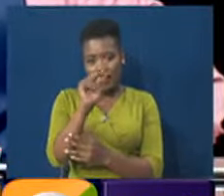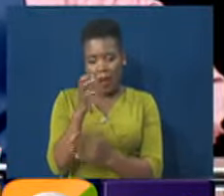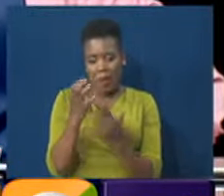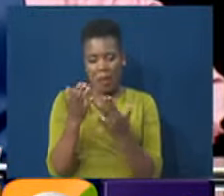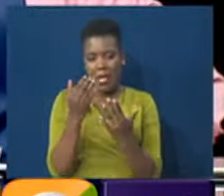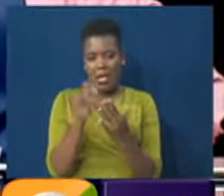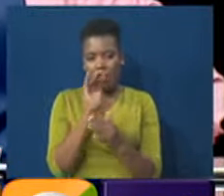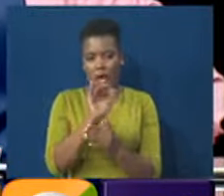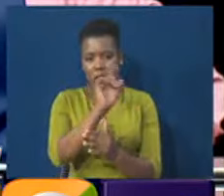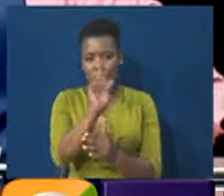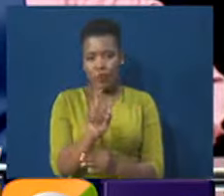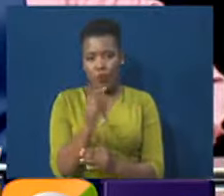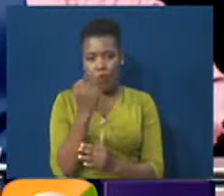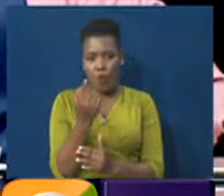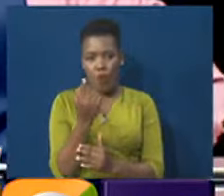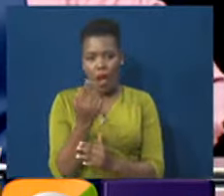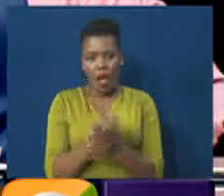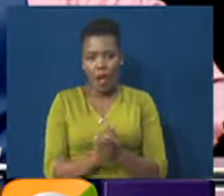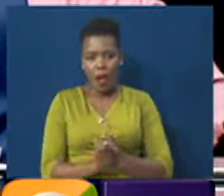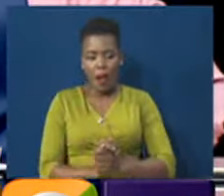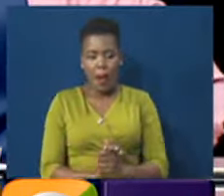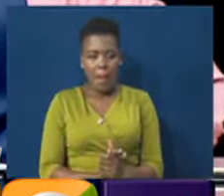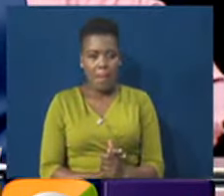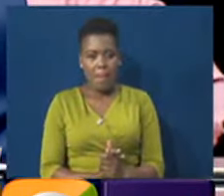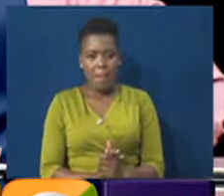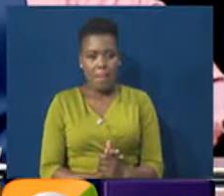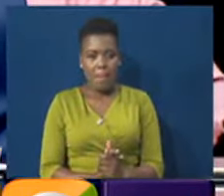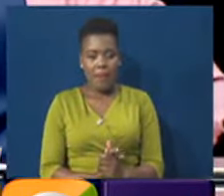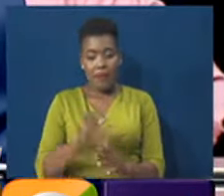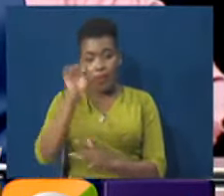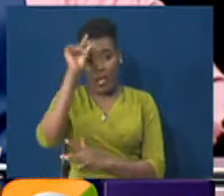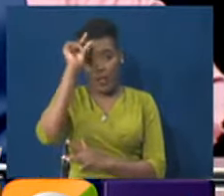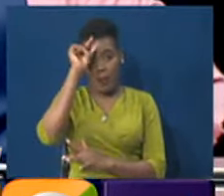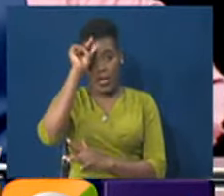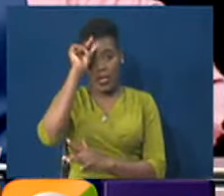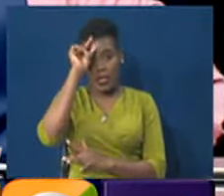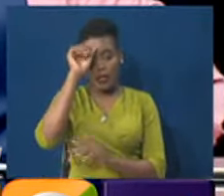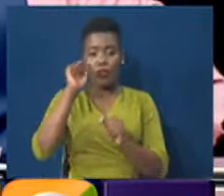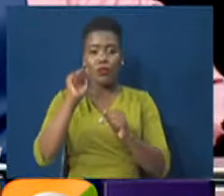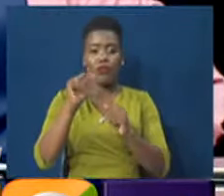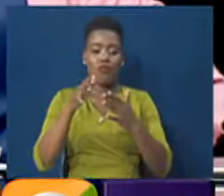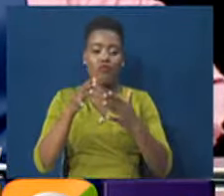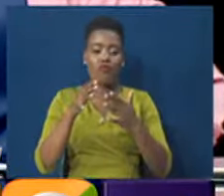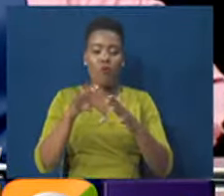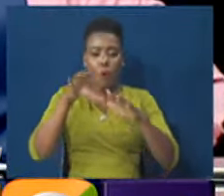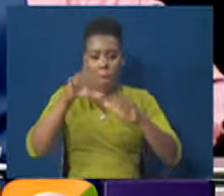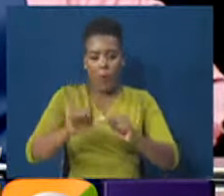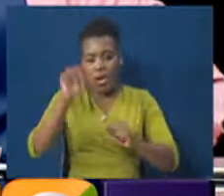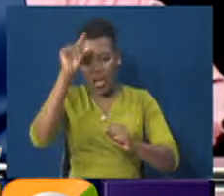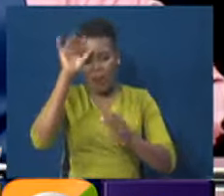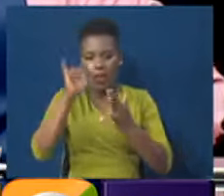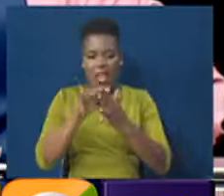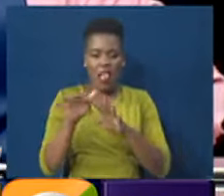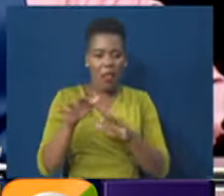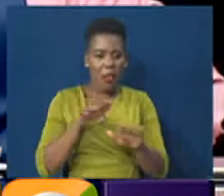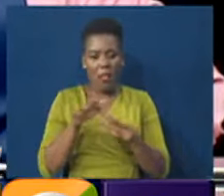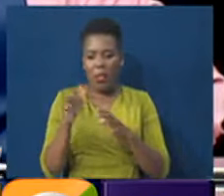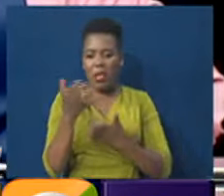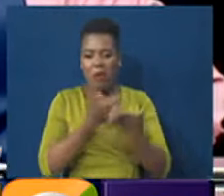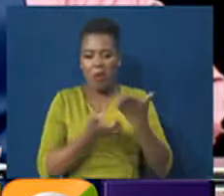moja tatulizungumze, utalizungumza kwa lugha ambayo itakuwa ni rais kwako. Serikali iliingia wakati kuna kipindi kigumu sana, ilipata hali haikuwa nzuri ya